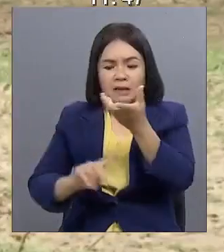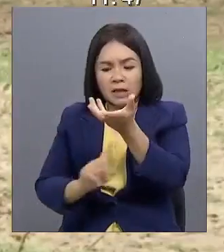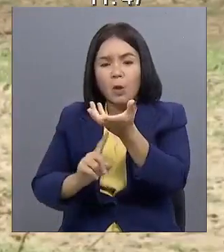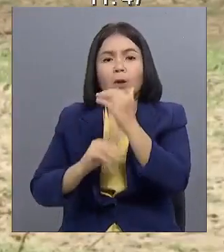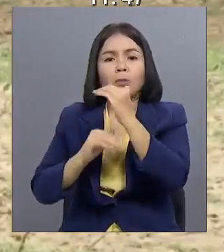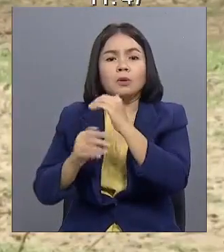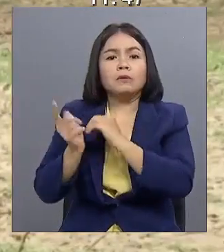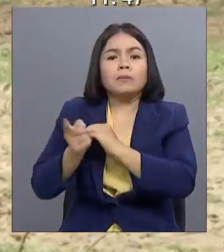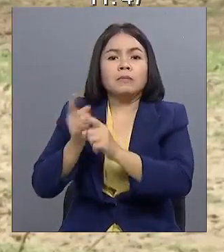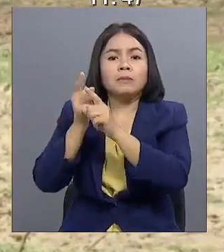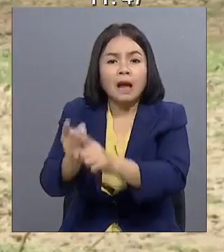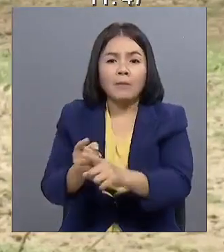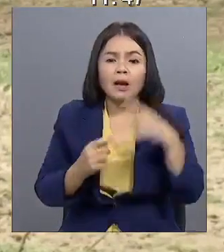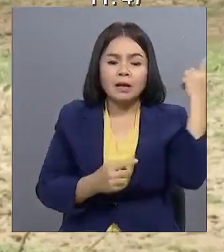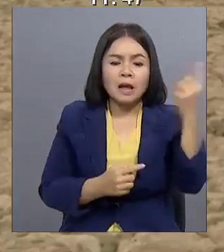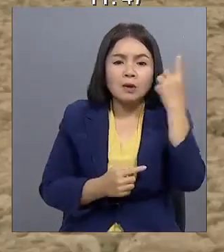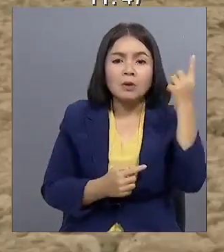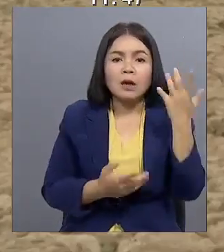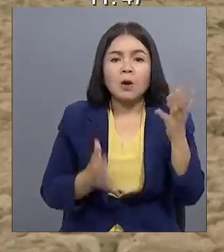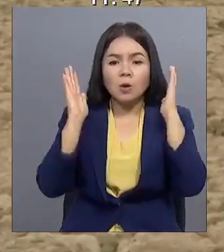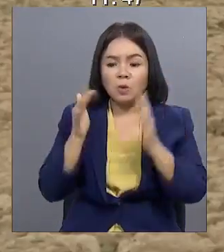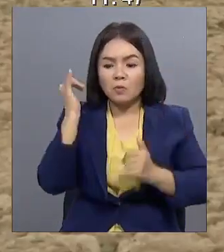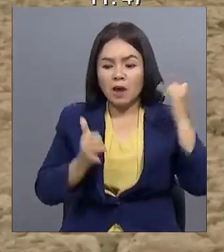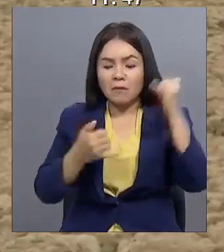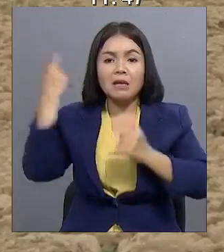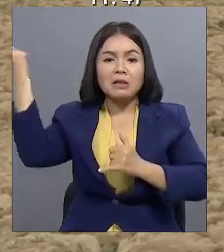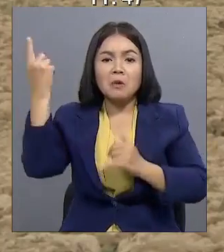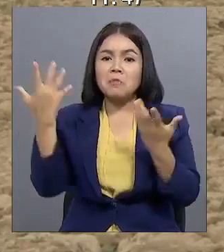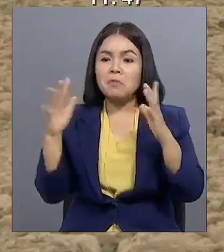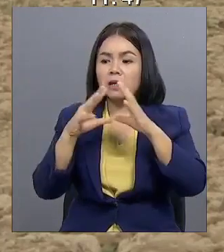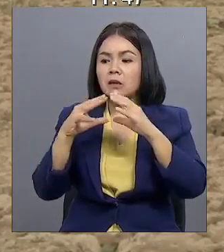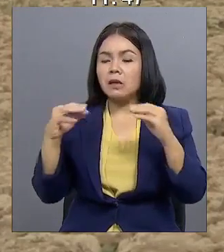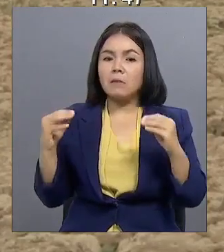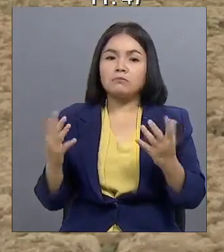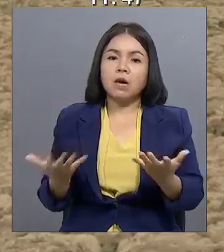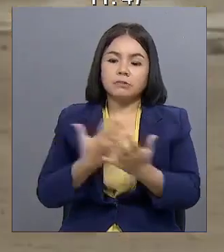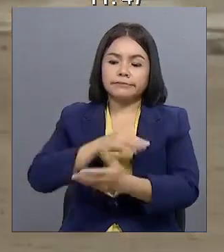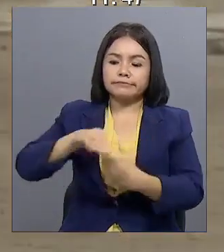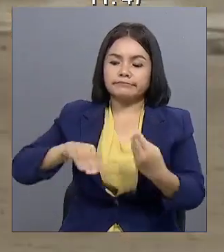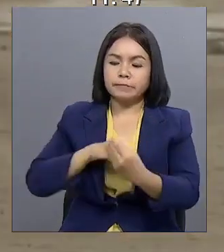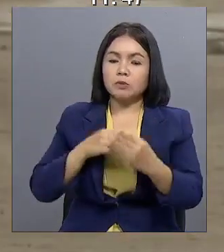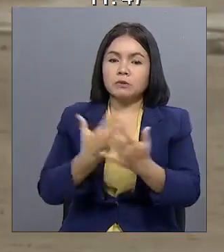าเดิมขณะที่การท่องเที่ยวเรือนแพก็ขาดรายได้เนื่องจากไม่มีนักท่องเที่ยวเข้ามาในพื้นที่ครับ